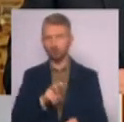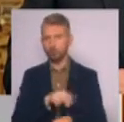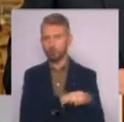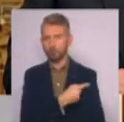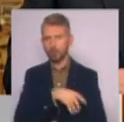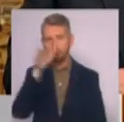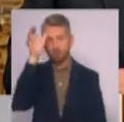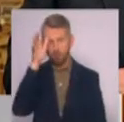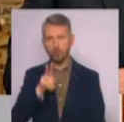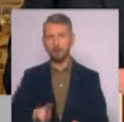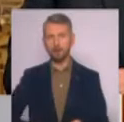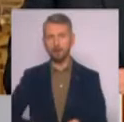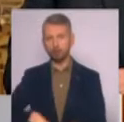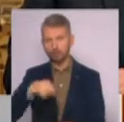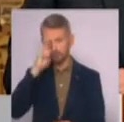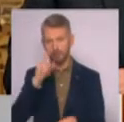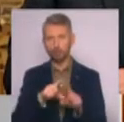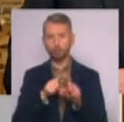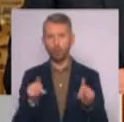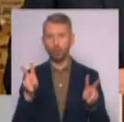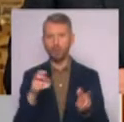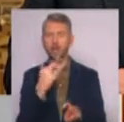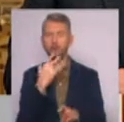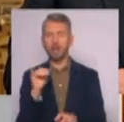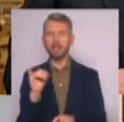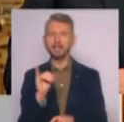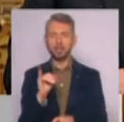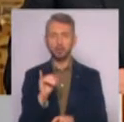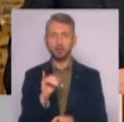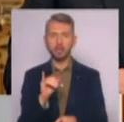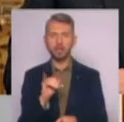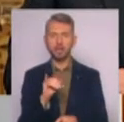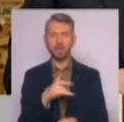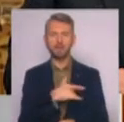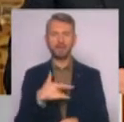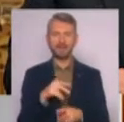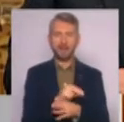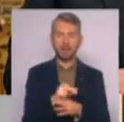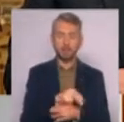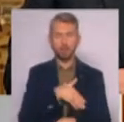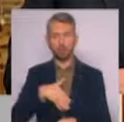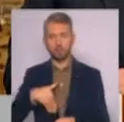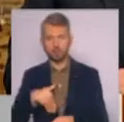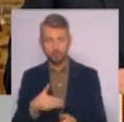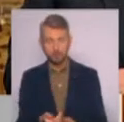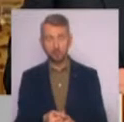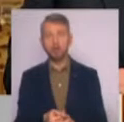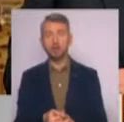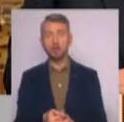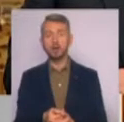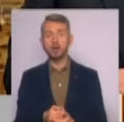медичних наук, директору державної установи Національний інститут фізіатрії і пульмонології імені Феофіла Гавриловича